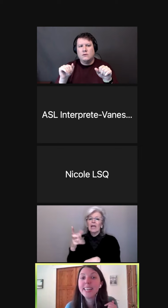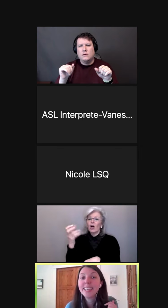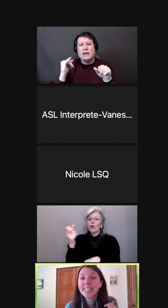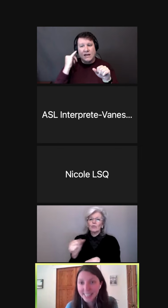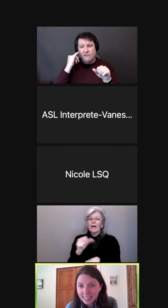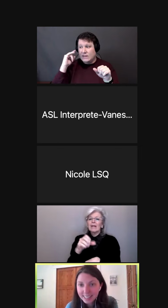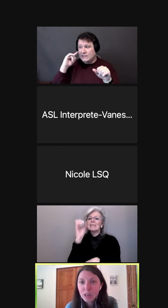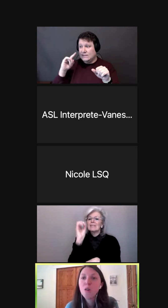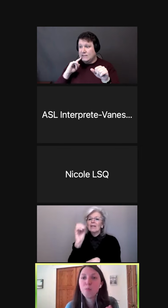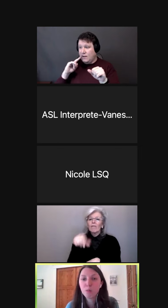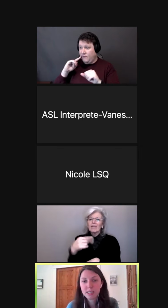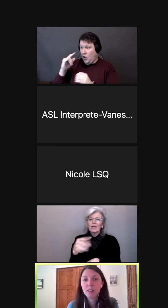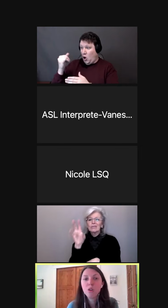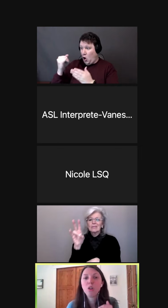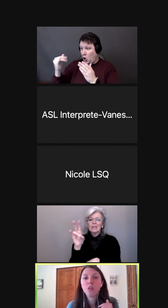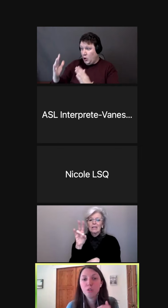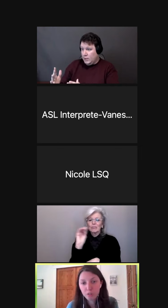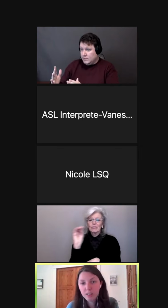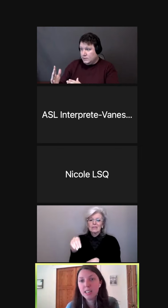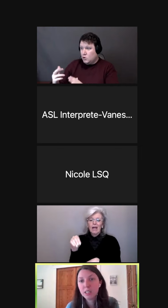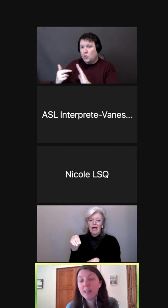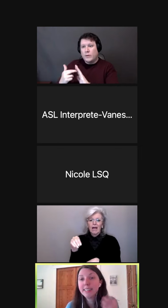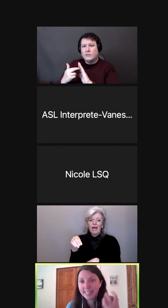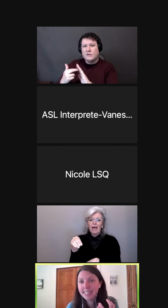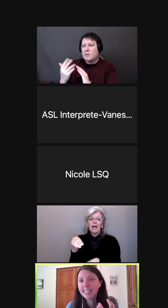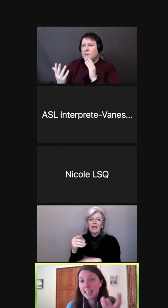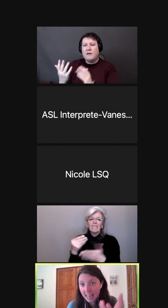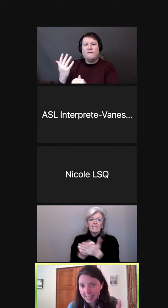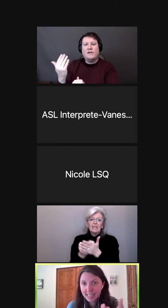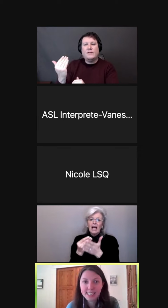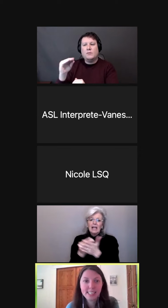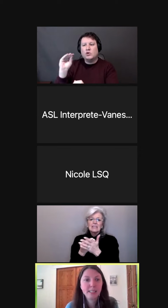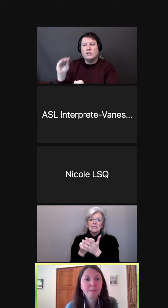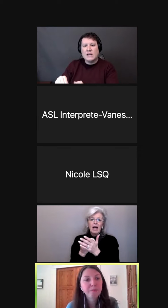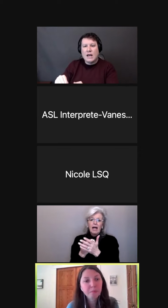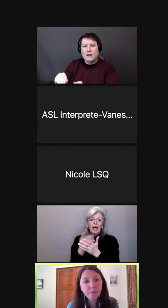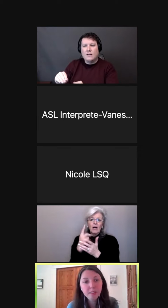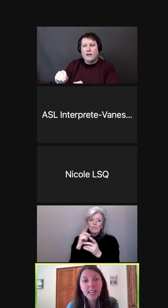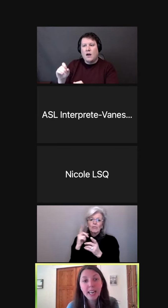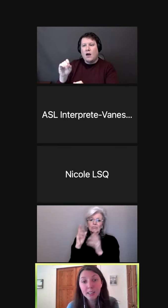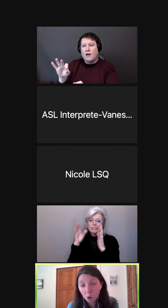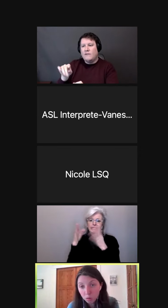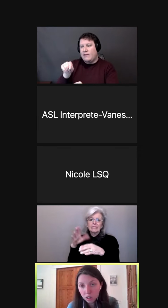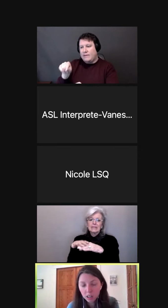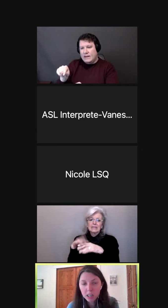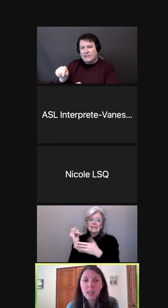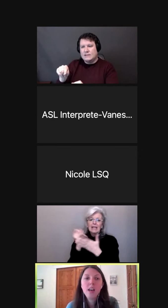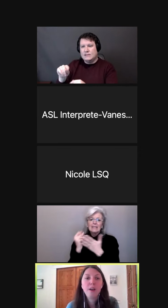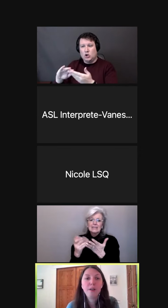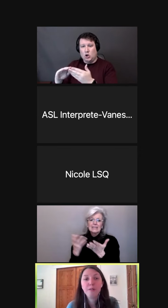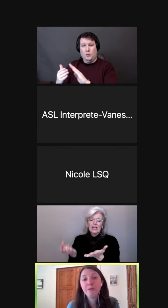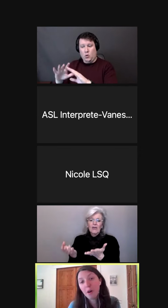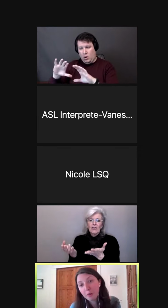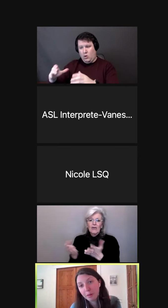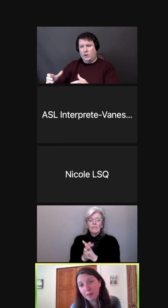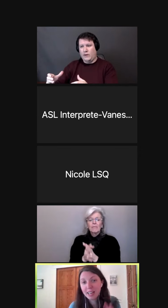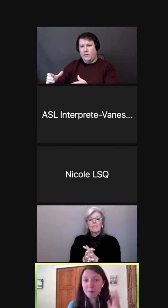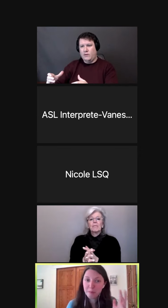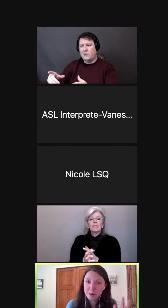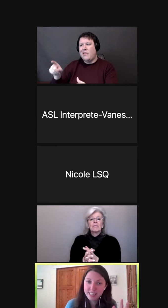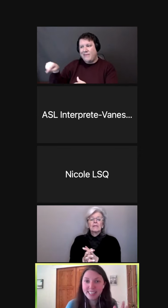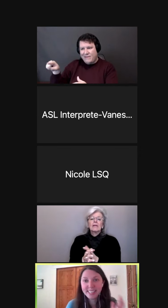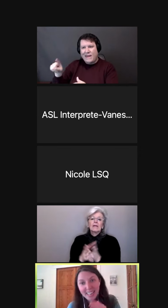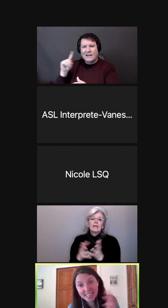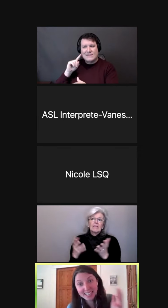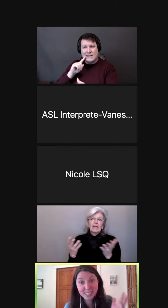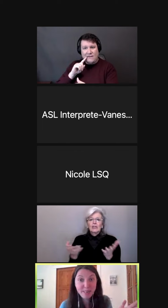,7 % du financement dédié à ces artistes. Et donc, fort de